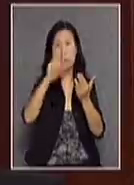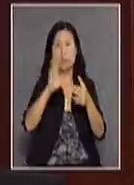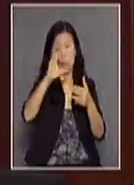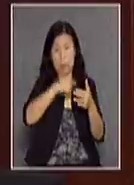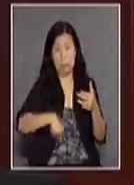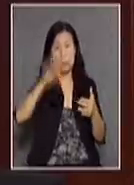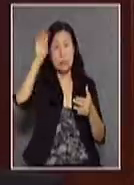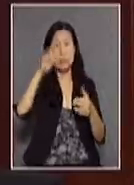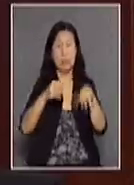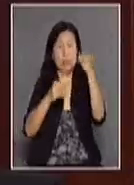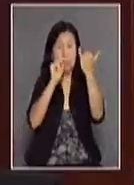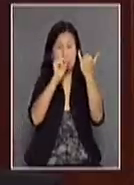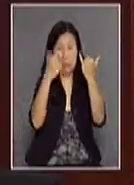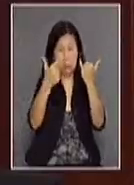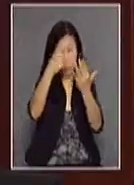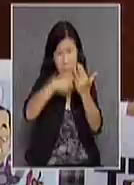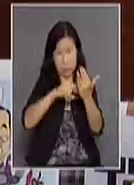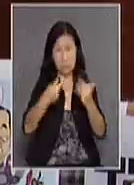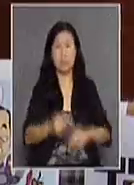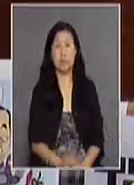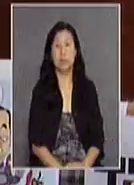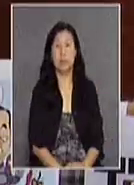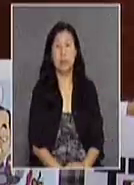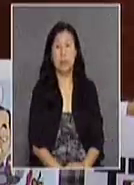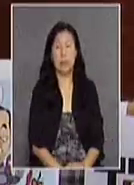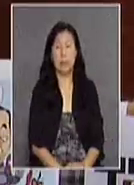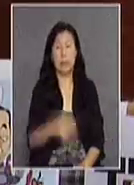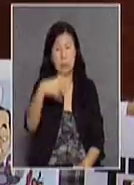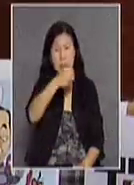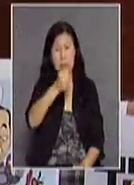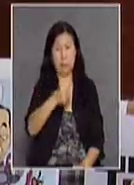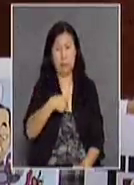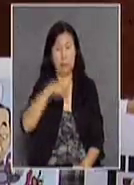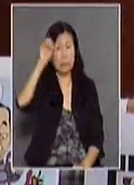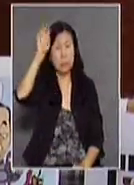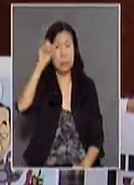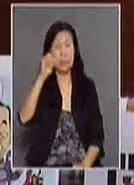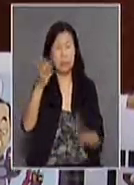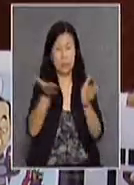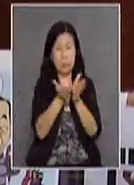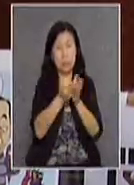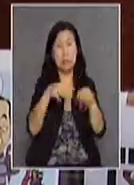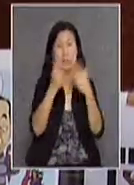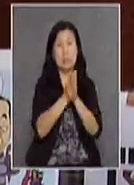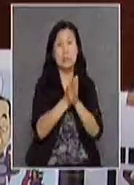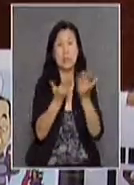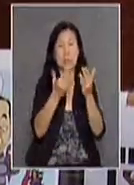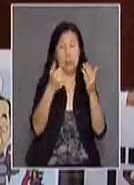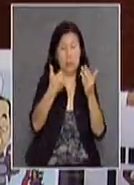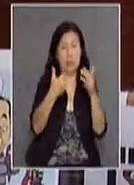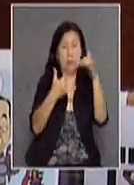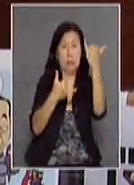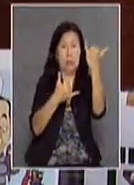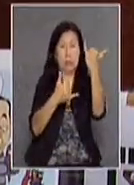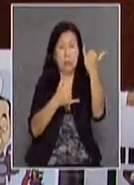員，請你動議第678項修正案。 主席，我動議通過會議講稿附錄以上